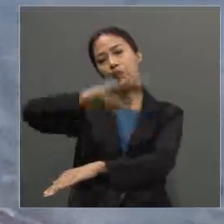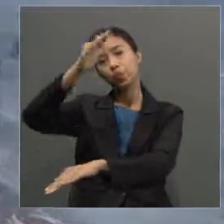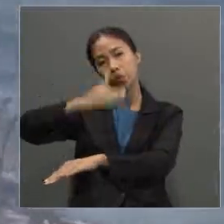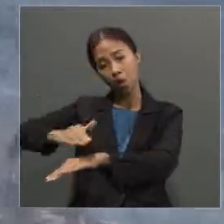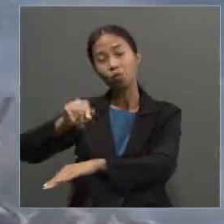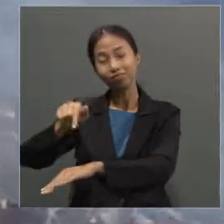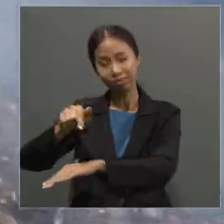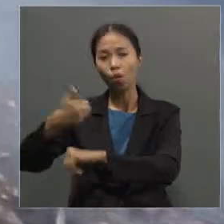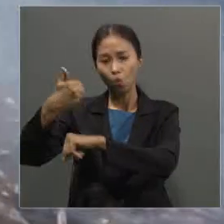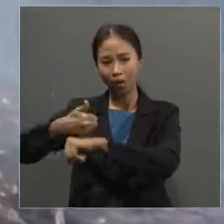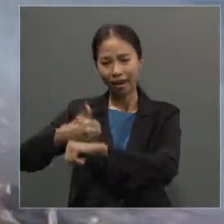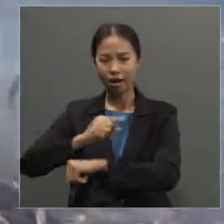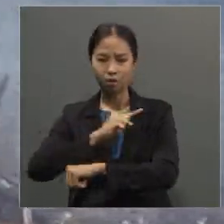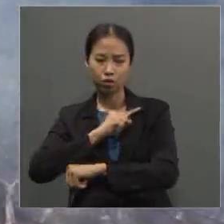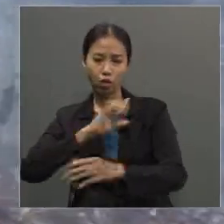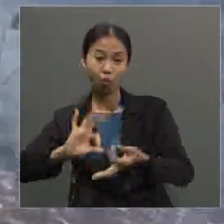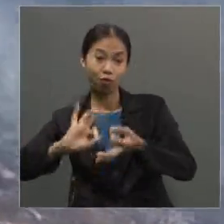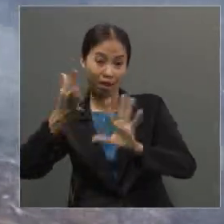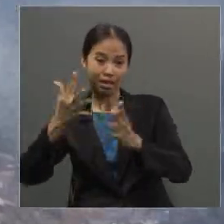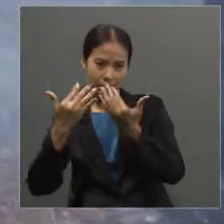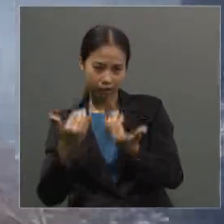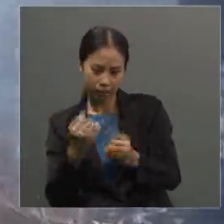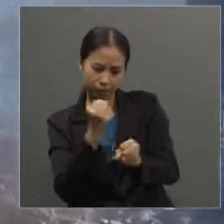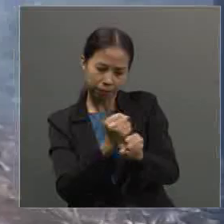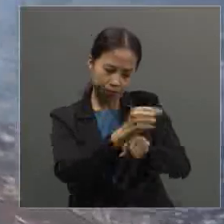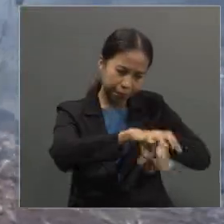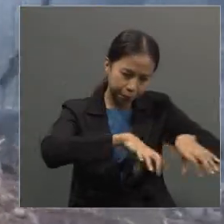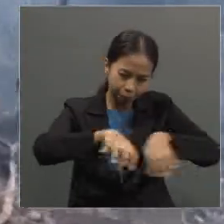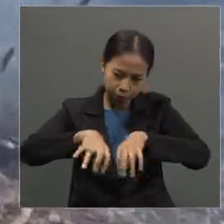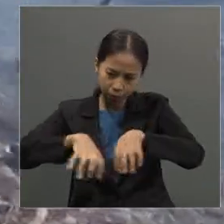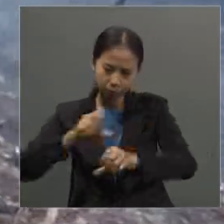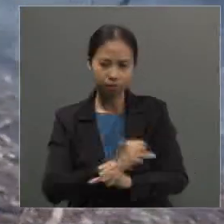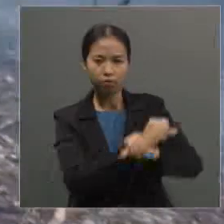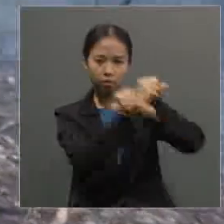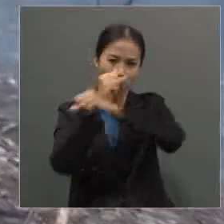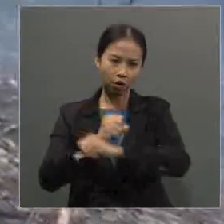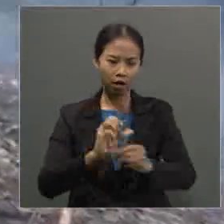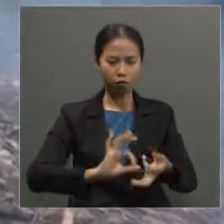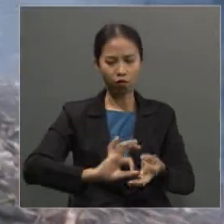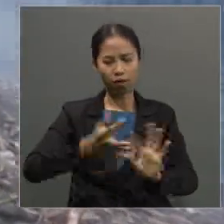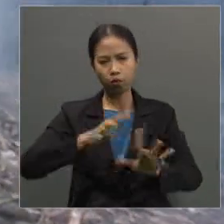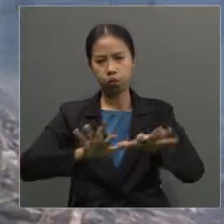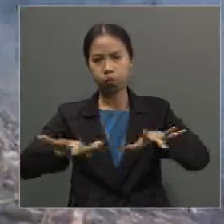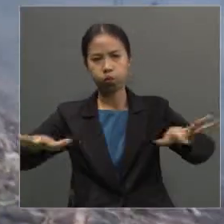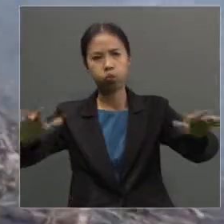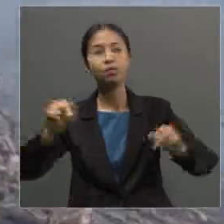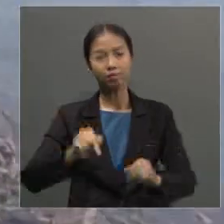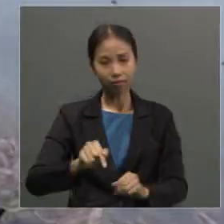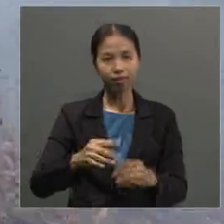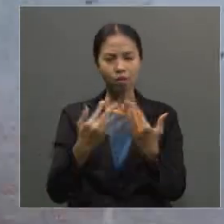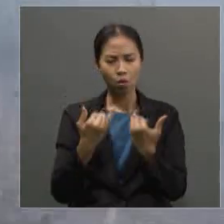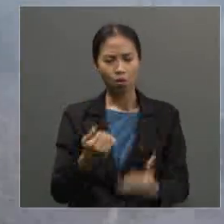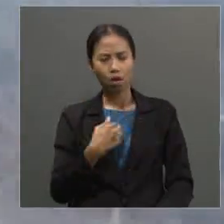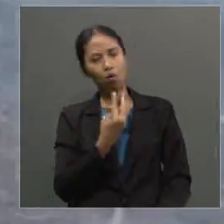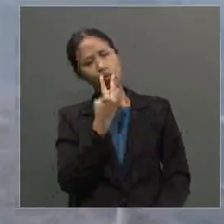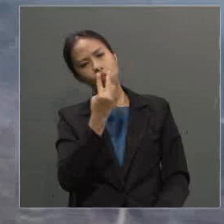ควบคุมไฟป่าได้เร่งควบคุมให้อยู่ในแนวกันไฟเพื่อไม่ให้ลามเข้าใกล้ชุมชนหลังจากที่บอกว่าเริ่มเห็น